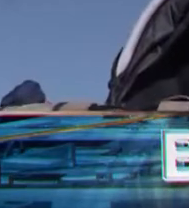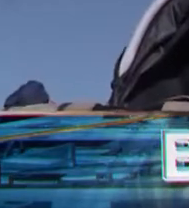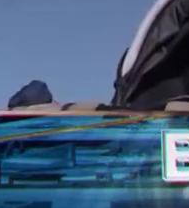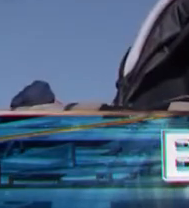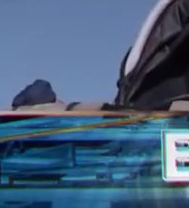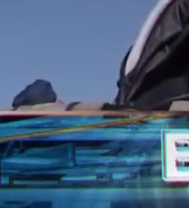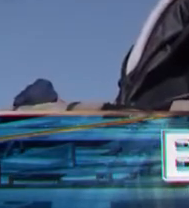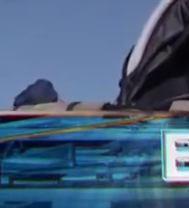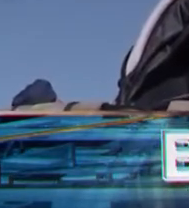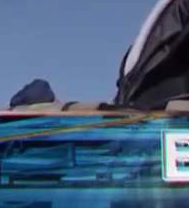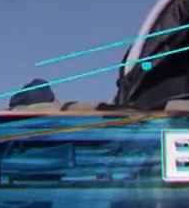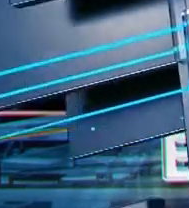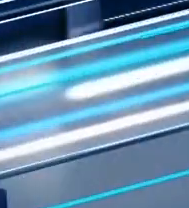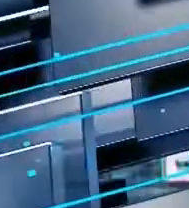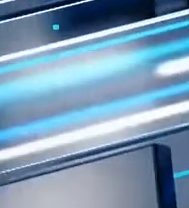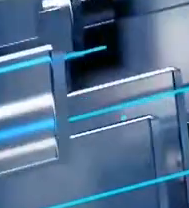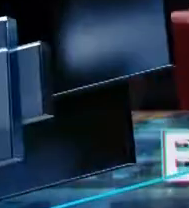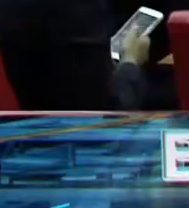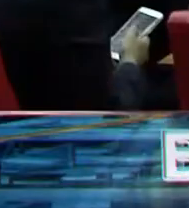теңге көмек алды.